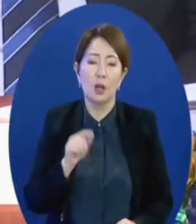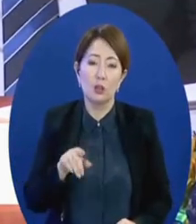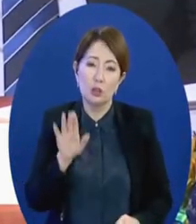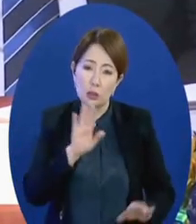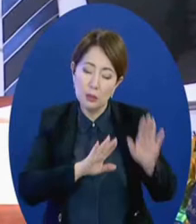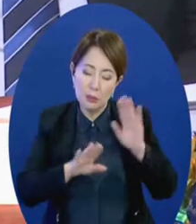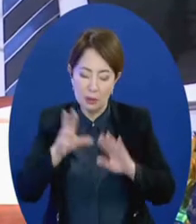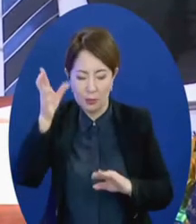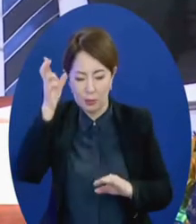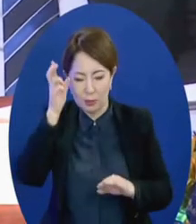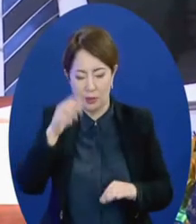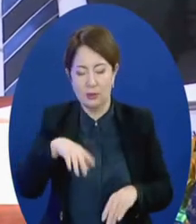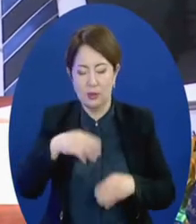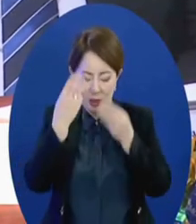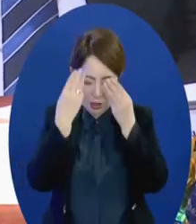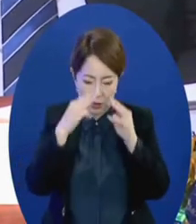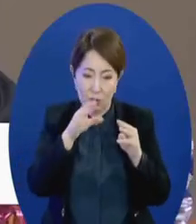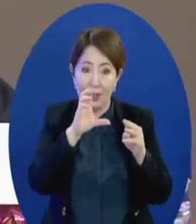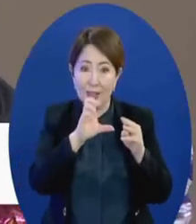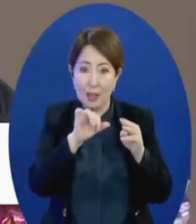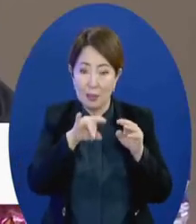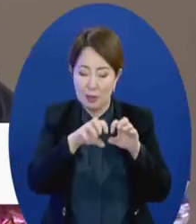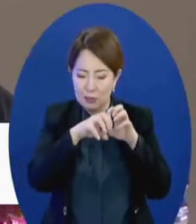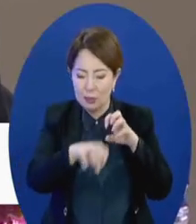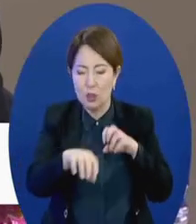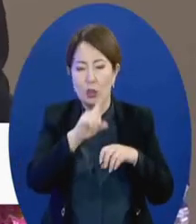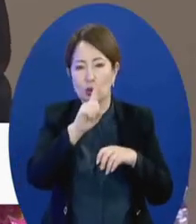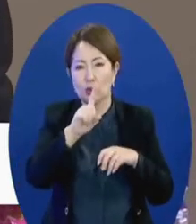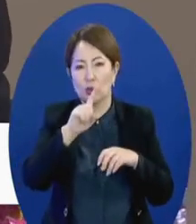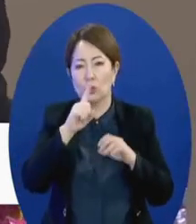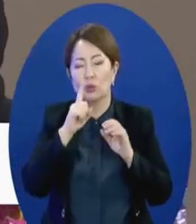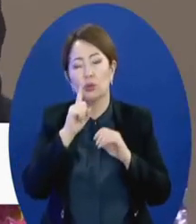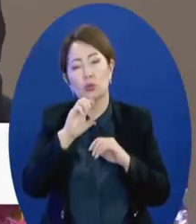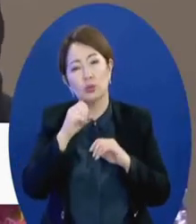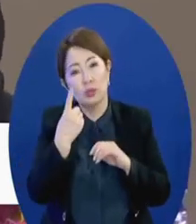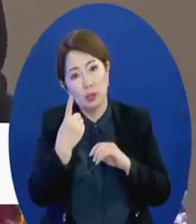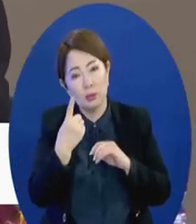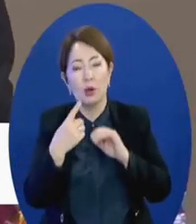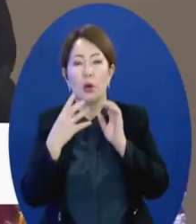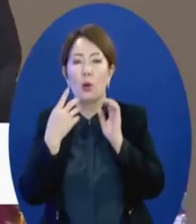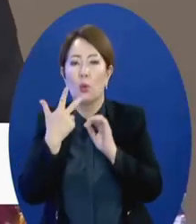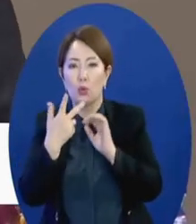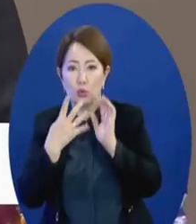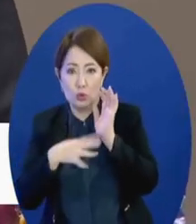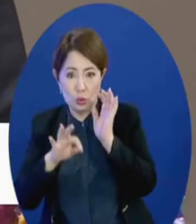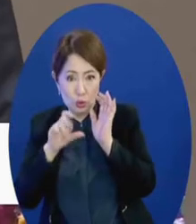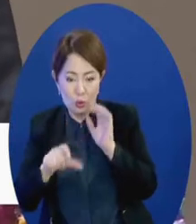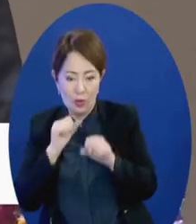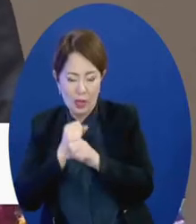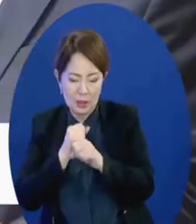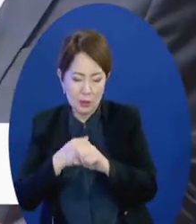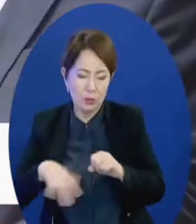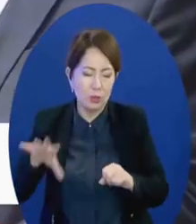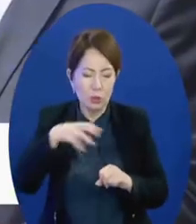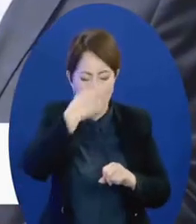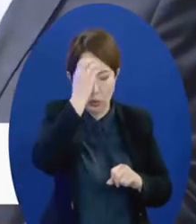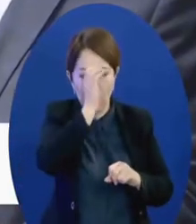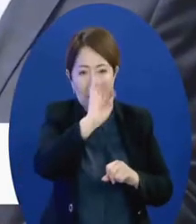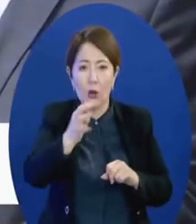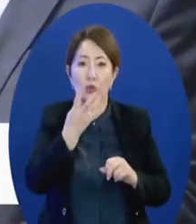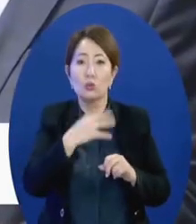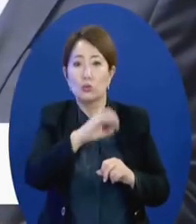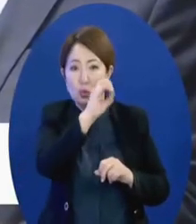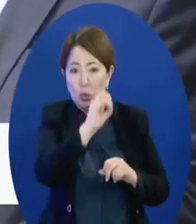Өнөөдрийн байдлаар боловсрол шинжилгээ ухааны салбарт 101,390 хүн ажиллаж байна. Энэ бол нийт төрийн албан хаагчийн 40 гаруй хувь юм.